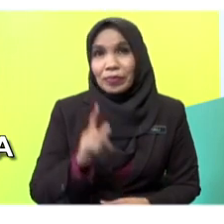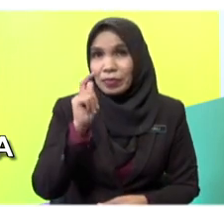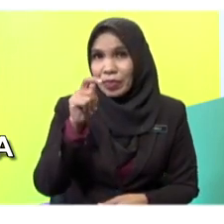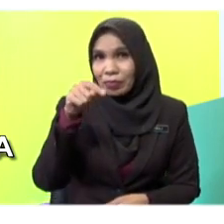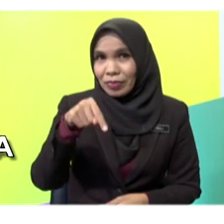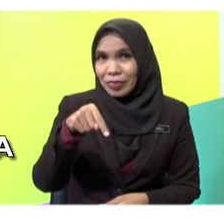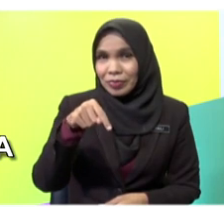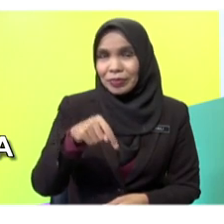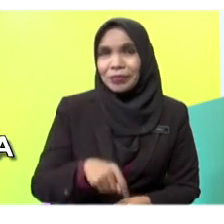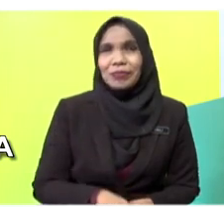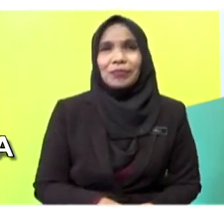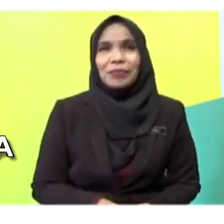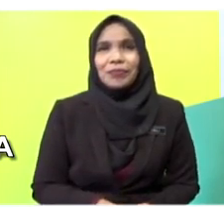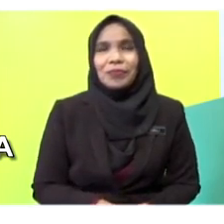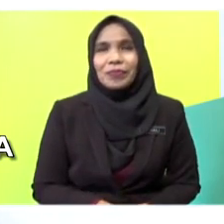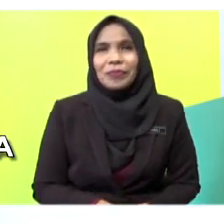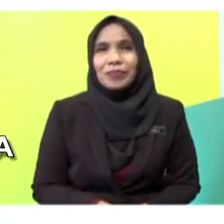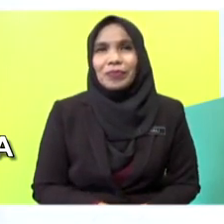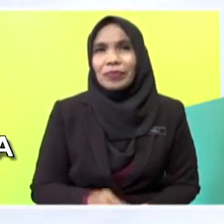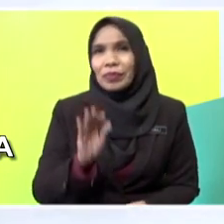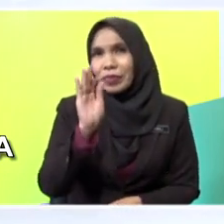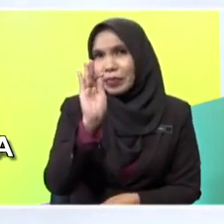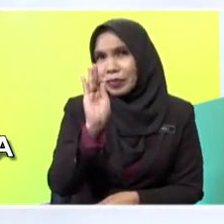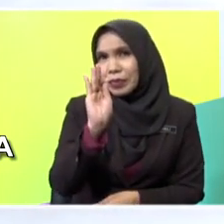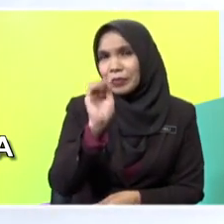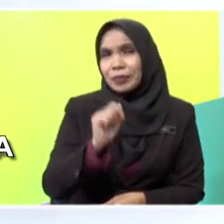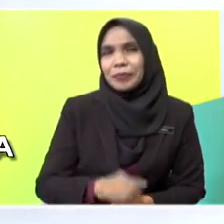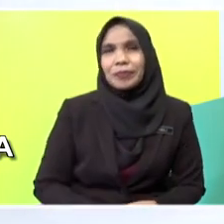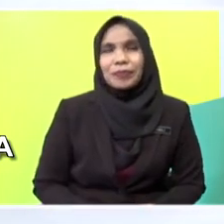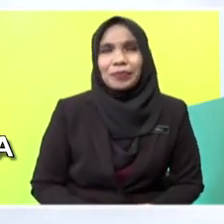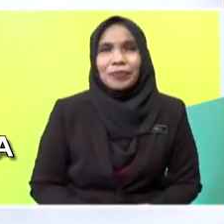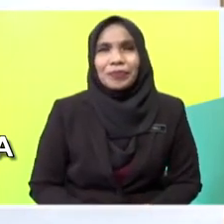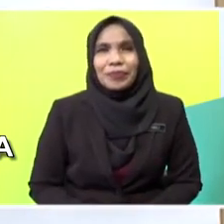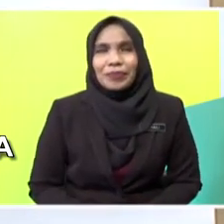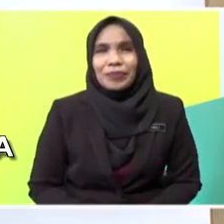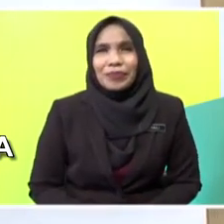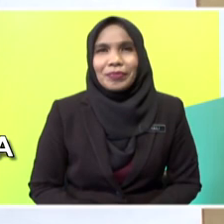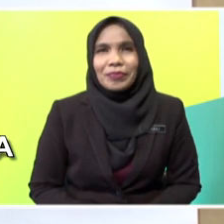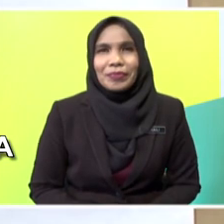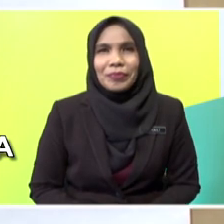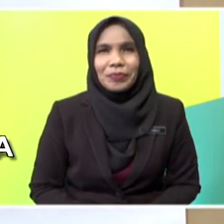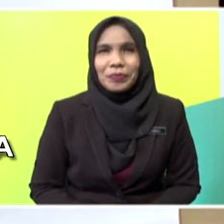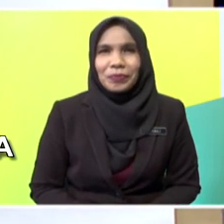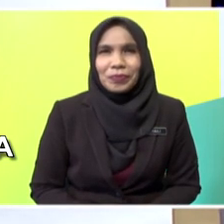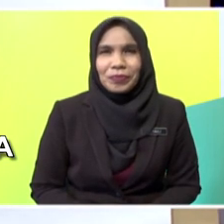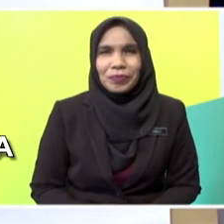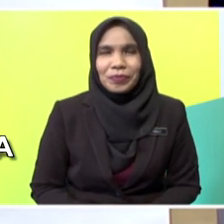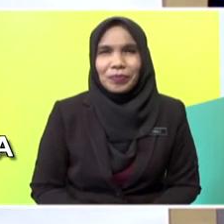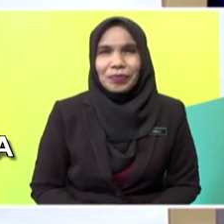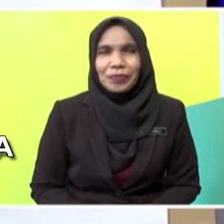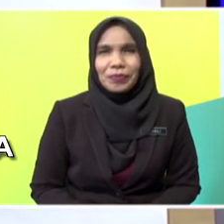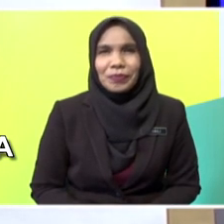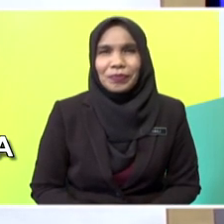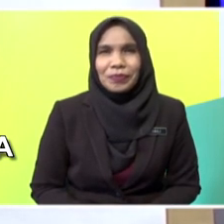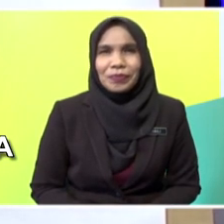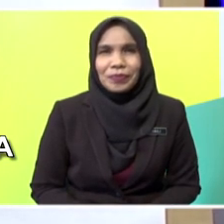Okey. Betul. Sini pun F. F juga sini. Oh, sama. F. Ya. Bahagian pinggulnya,